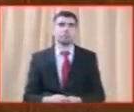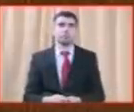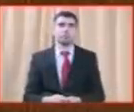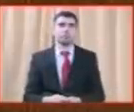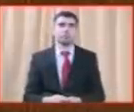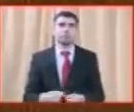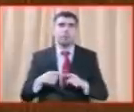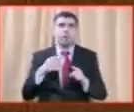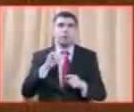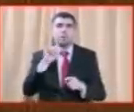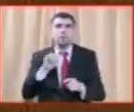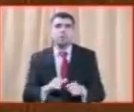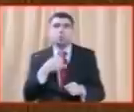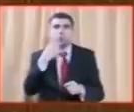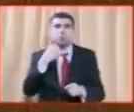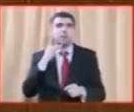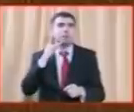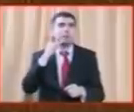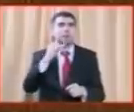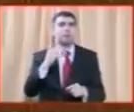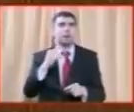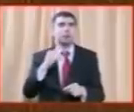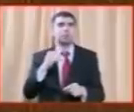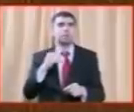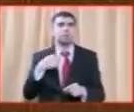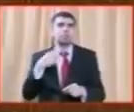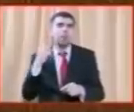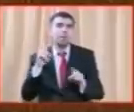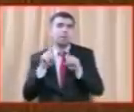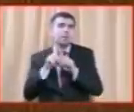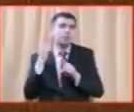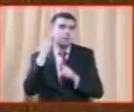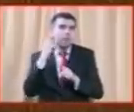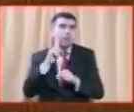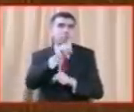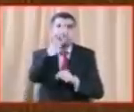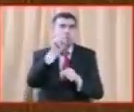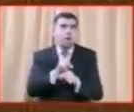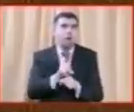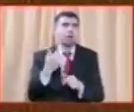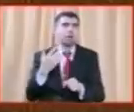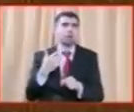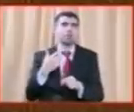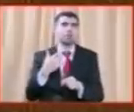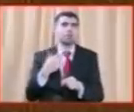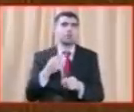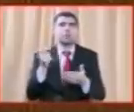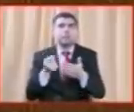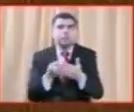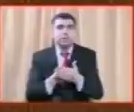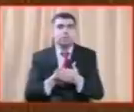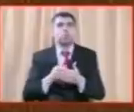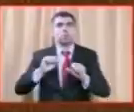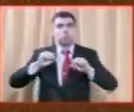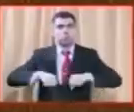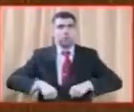ما يمكنش نتسناو حتى يجي عن طريق السؤال شفوي، مازال سؤال الكتابي المسطرة